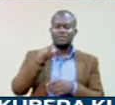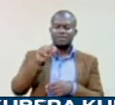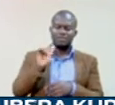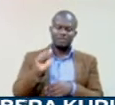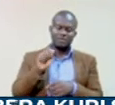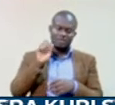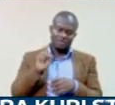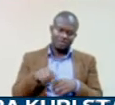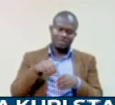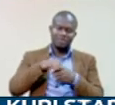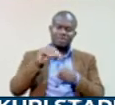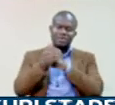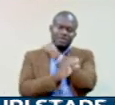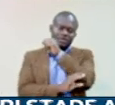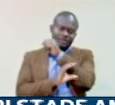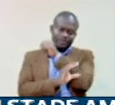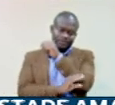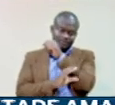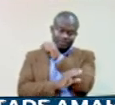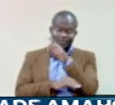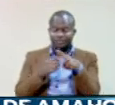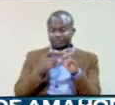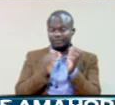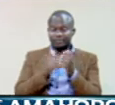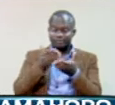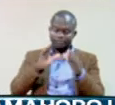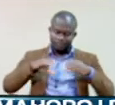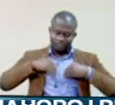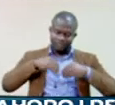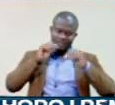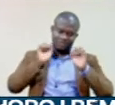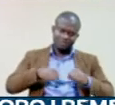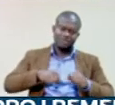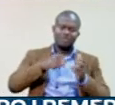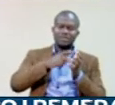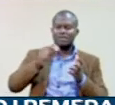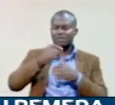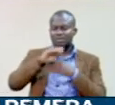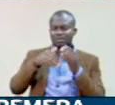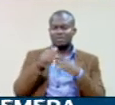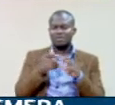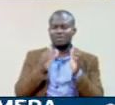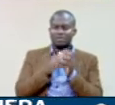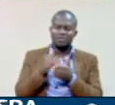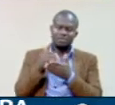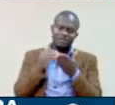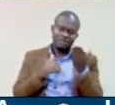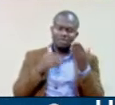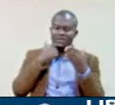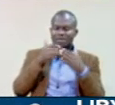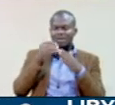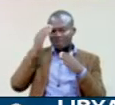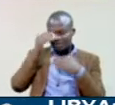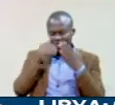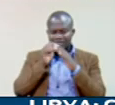kororwa hanze y'igihugu gusa bemerera abashobora gutumiza andi moko ariko nabwo bakabanza bakabivuga mbere kugira ngo